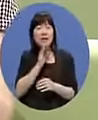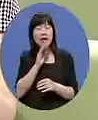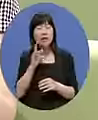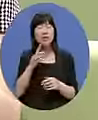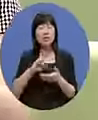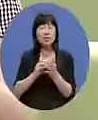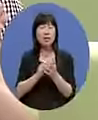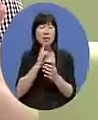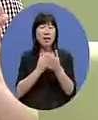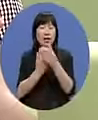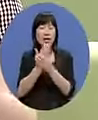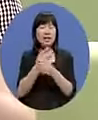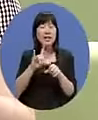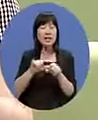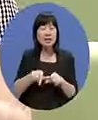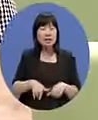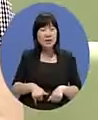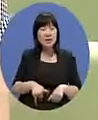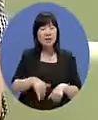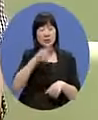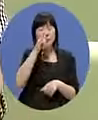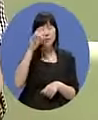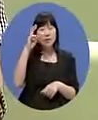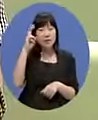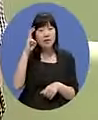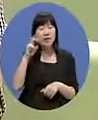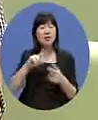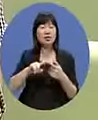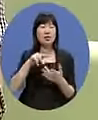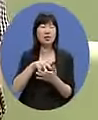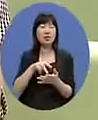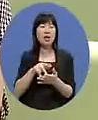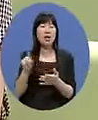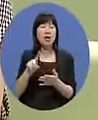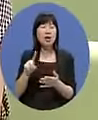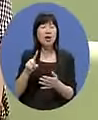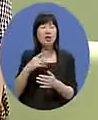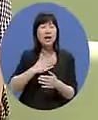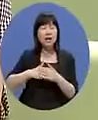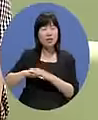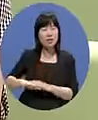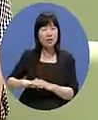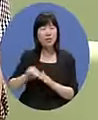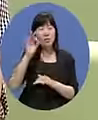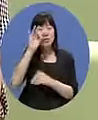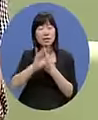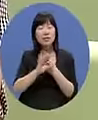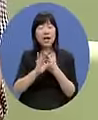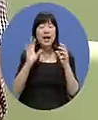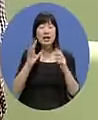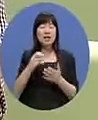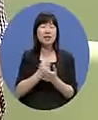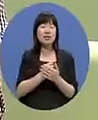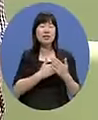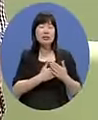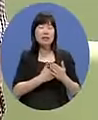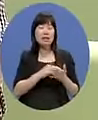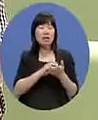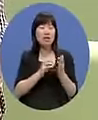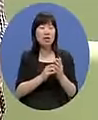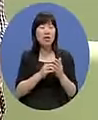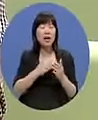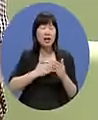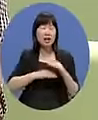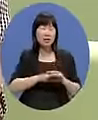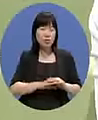말이 나오기까지는 시간이 좀 걸렸었거든요. 네. 근데 이제 그런 경우는 어떤 걸 감안하고 보냐면 아이가 갖고 있는 긴장도를 그렇죠.